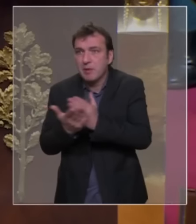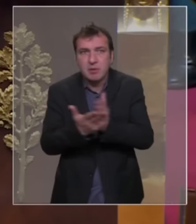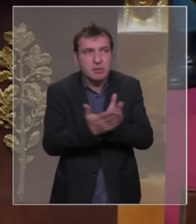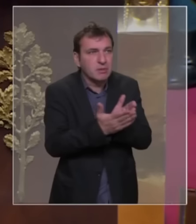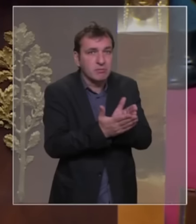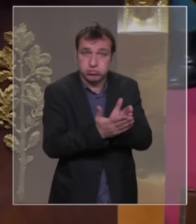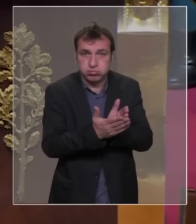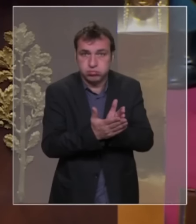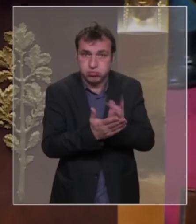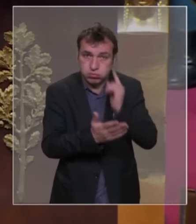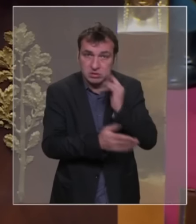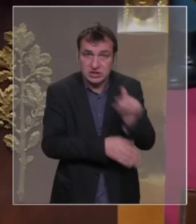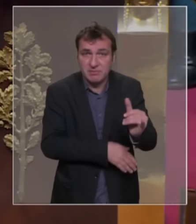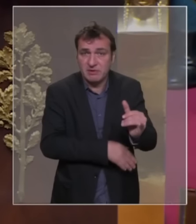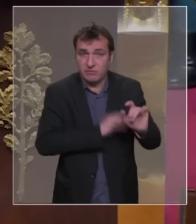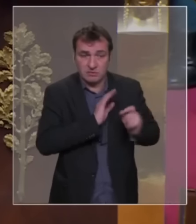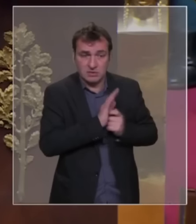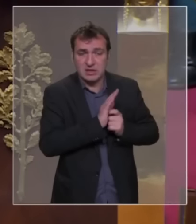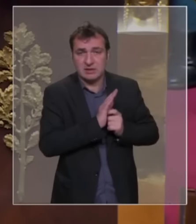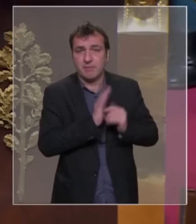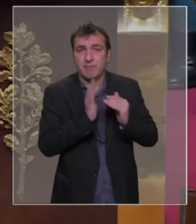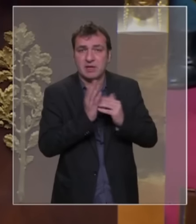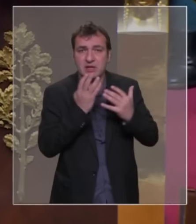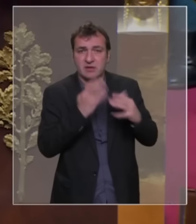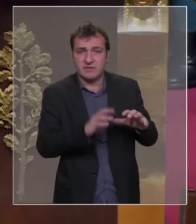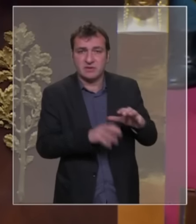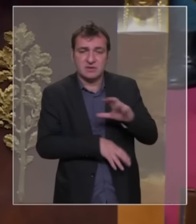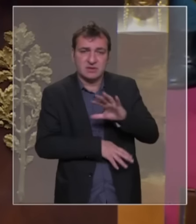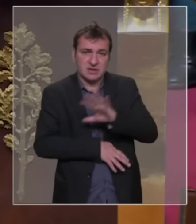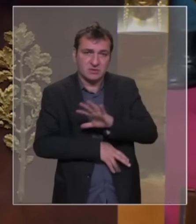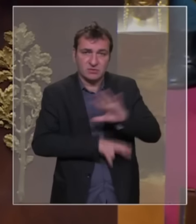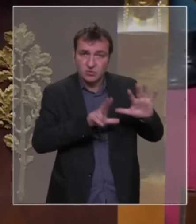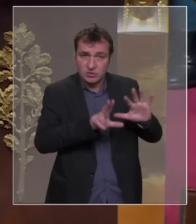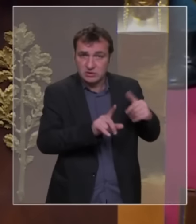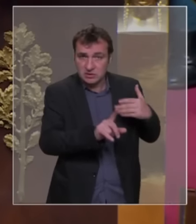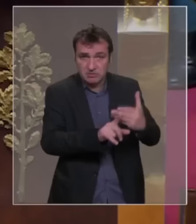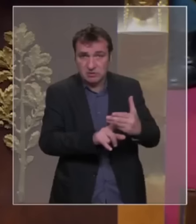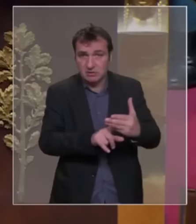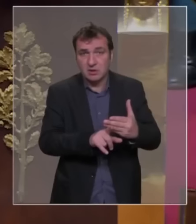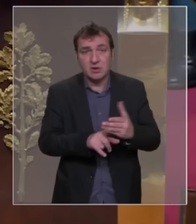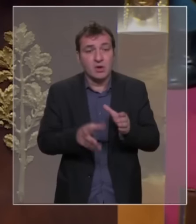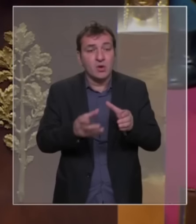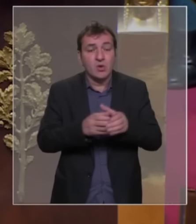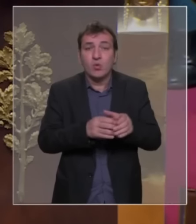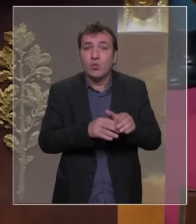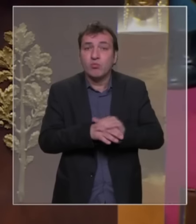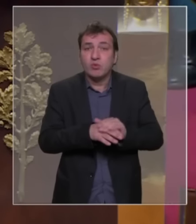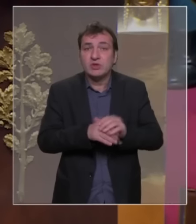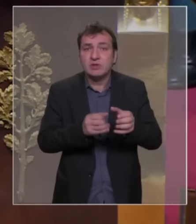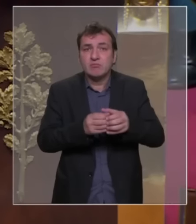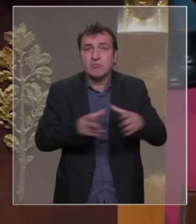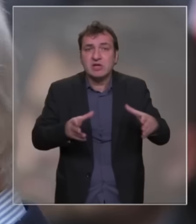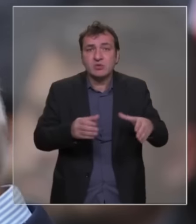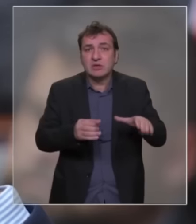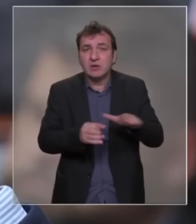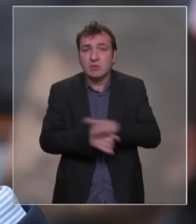été depuis 1958. Aucun parti politique n'y a la majorité absolue à lui tout